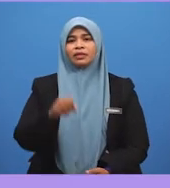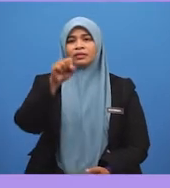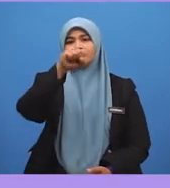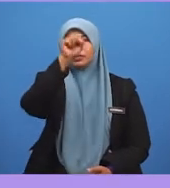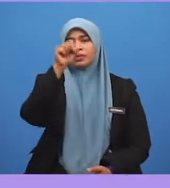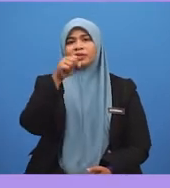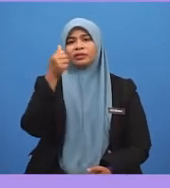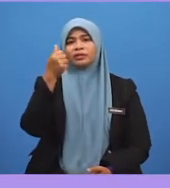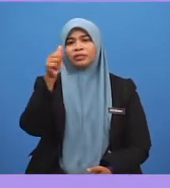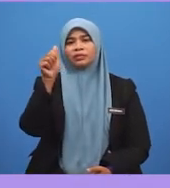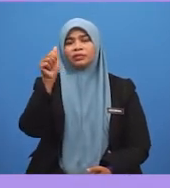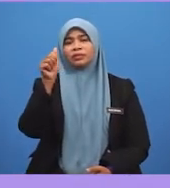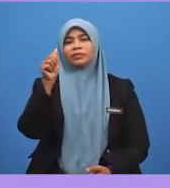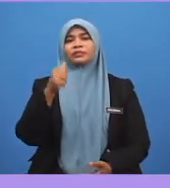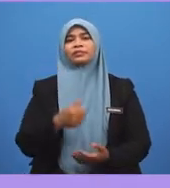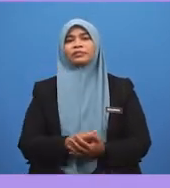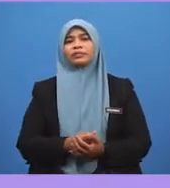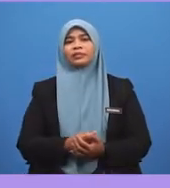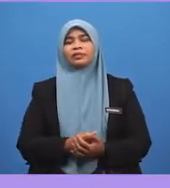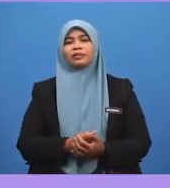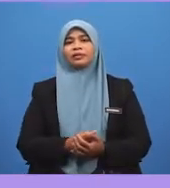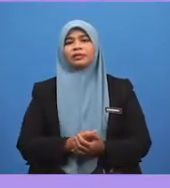Soalan yang ke-10 berbunyi,